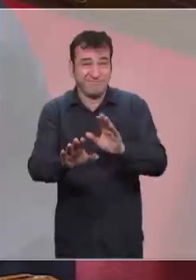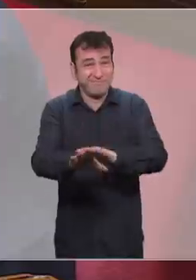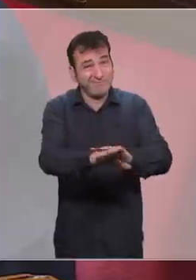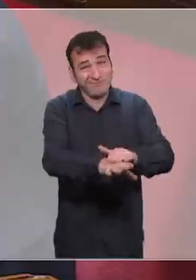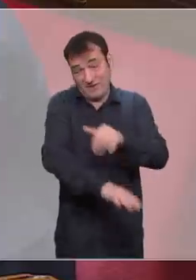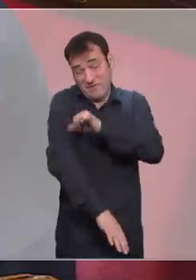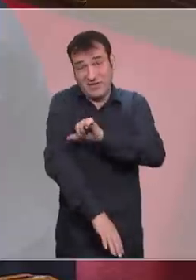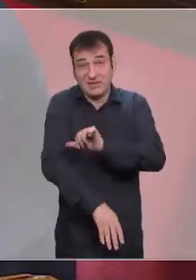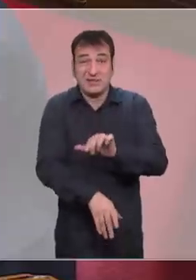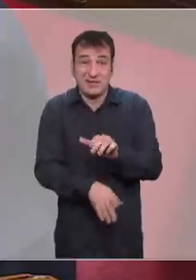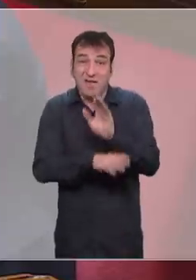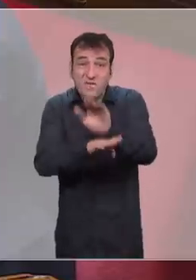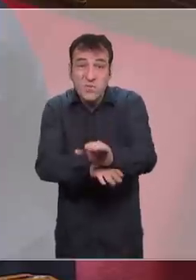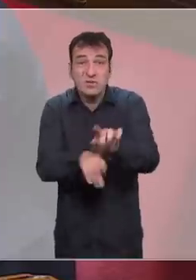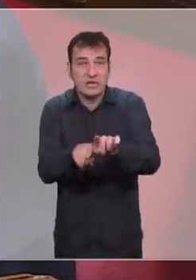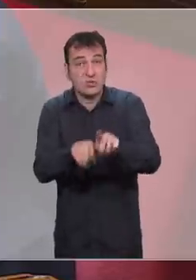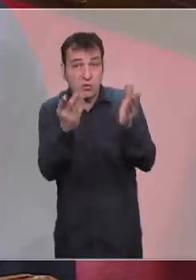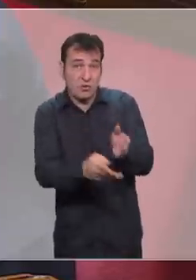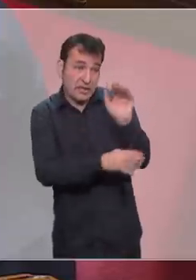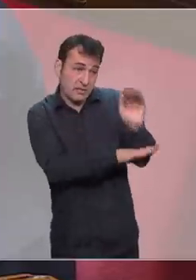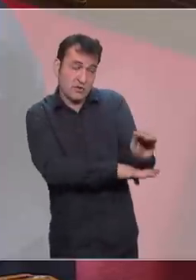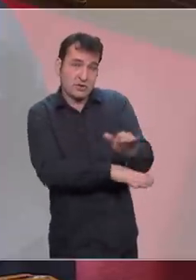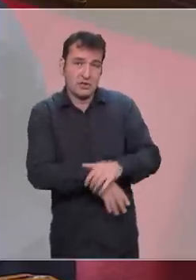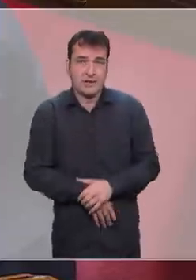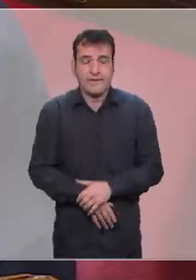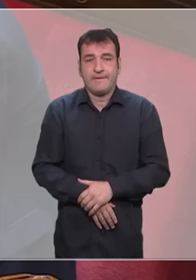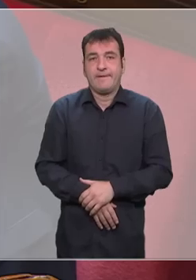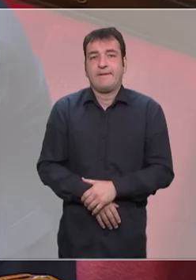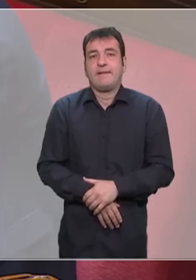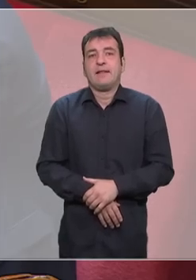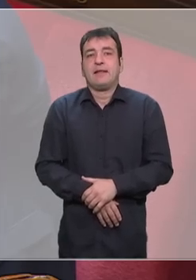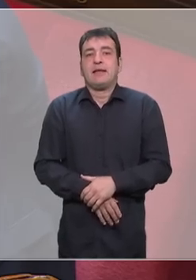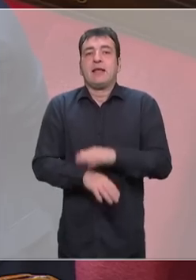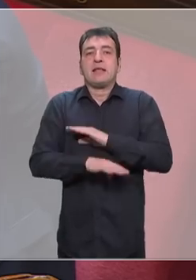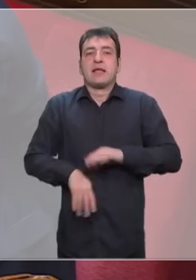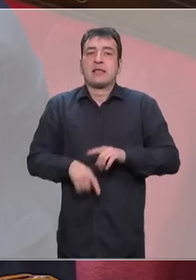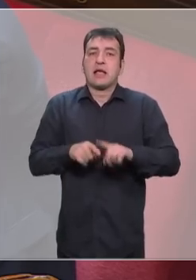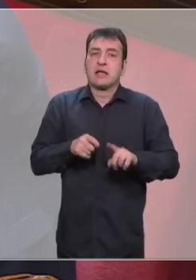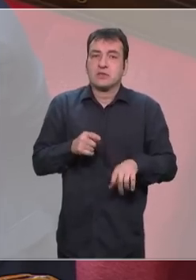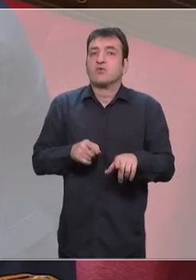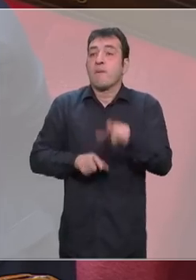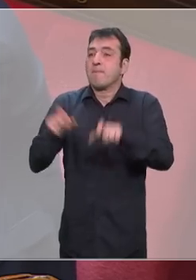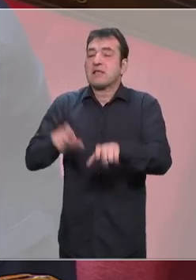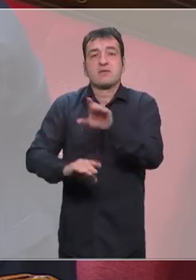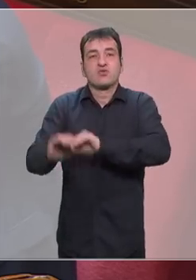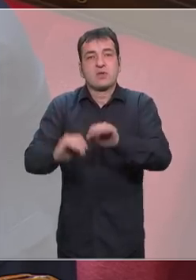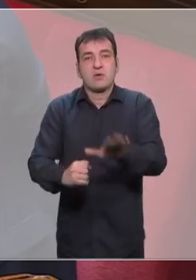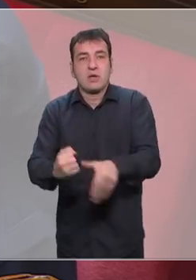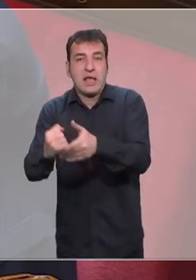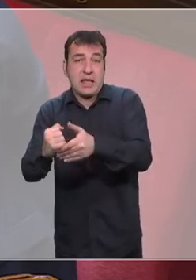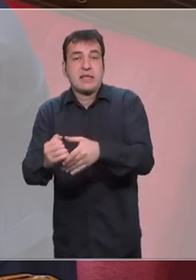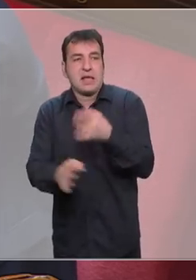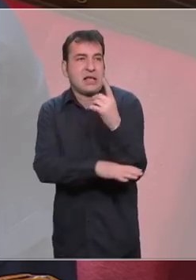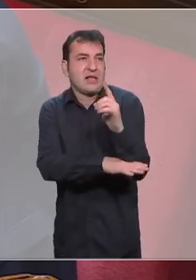vous protège, cela protège notre hôpital. Enfin, mesdames et messieurs les députés, aider nos soignants, c'est défendre la